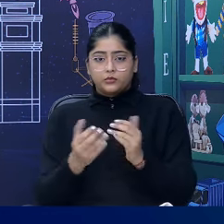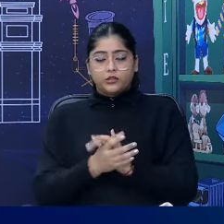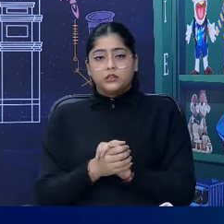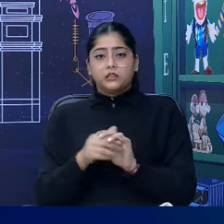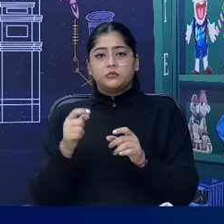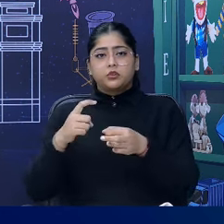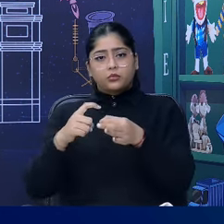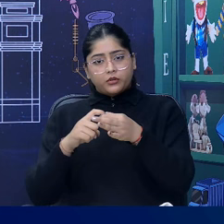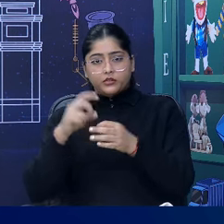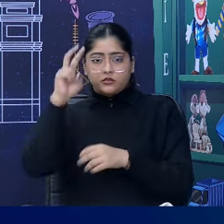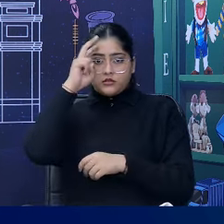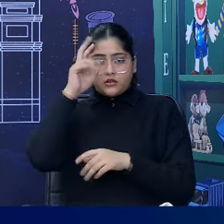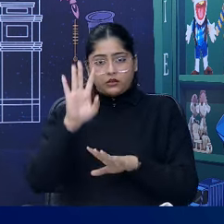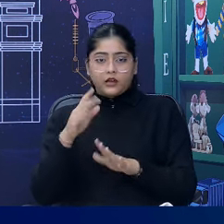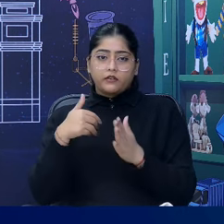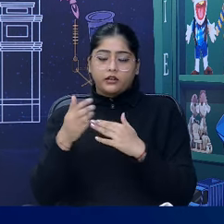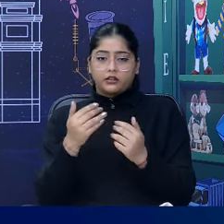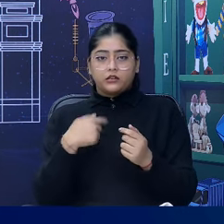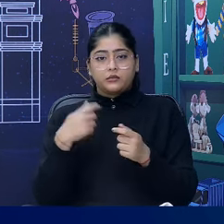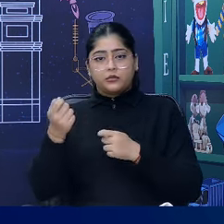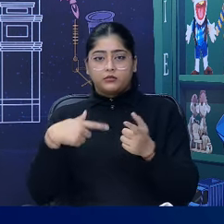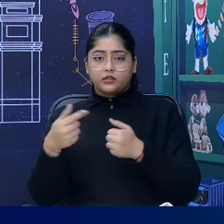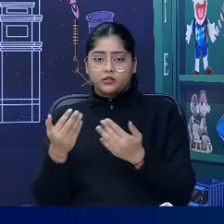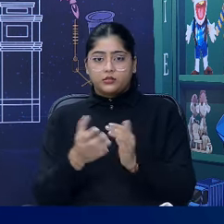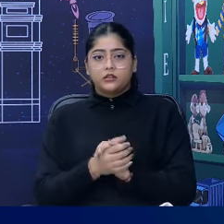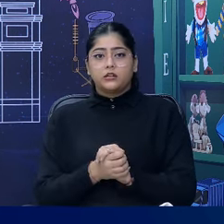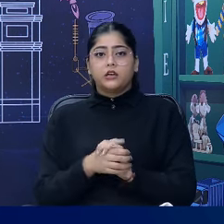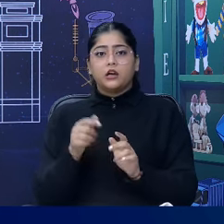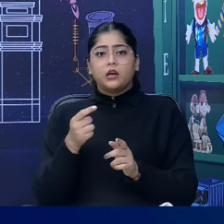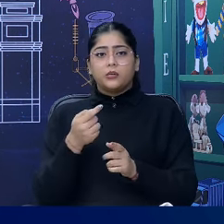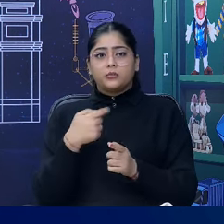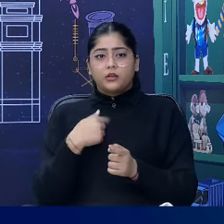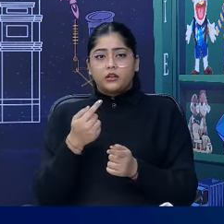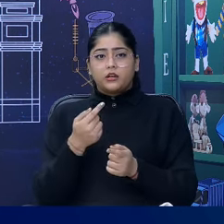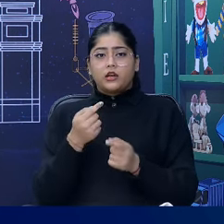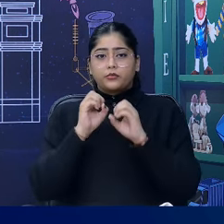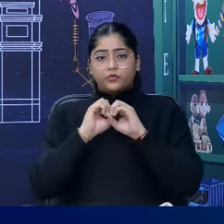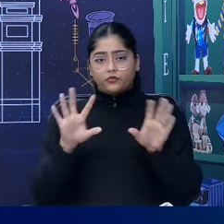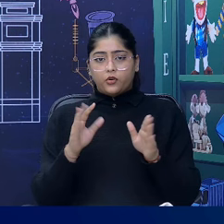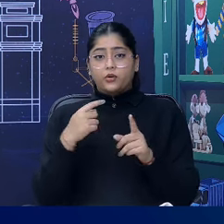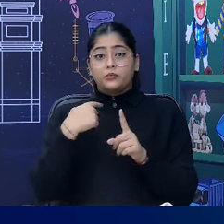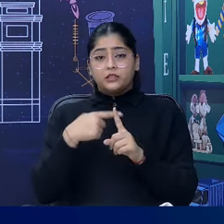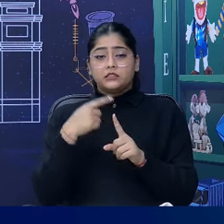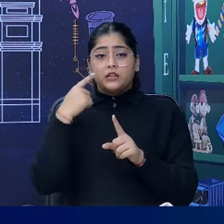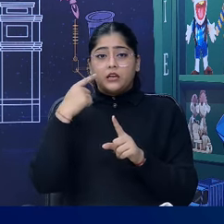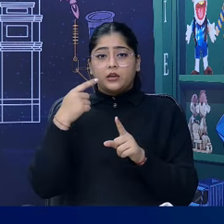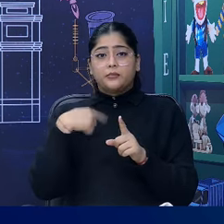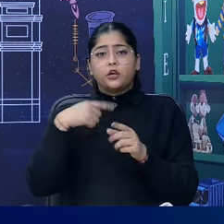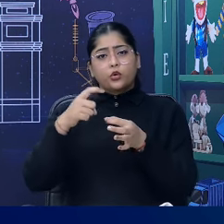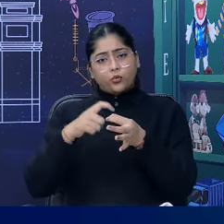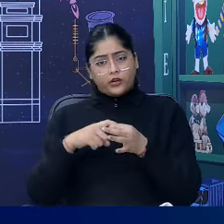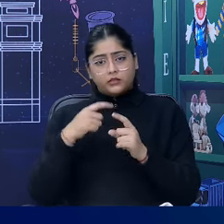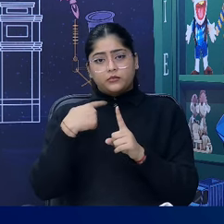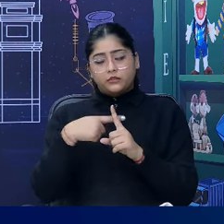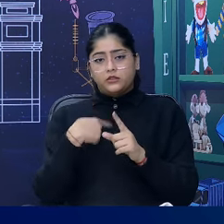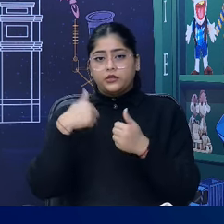टाइप करके हमें भेज सकते हैं. हम आपको ये बताना चाहेंगे कि क्वेश्चंस के अलावा आप अपना फीडबैक, अपने सजेशंस